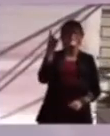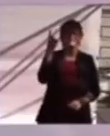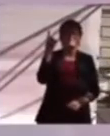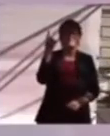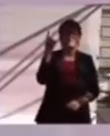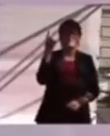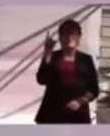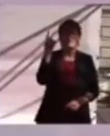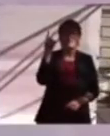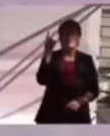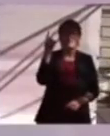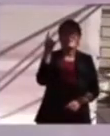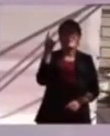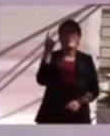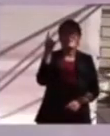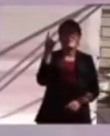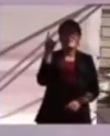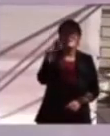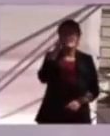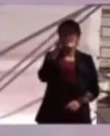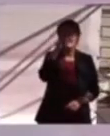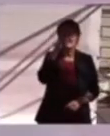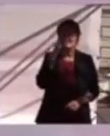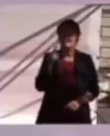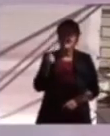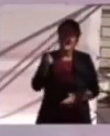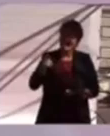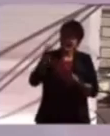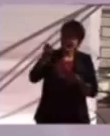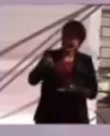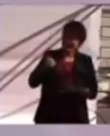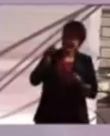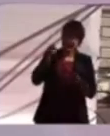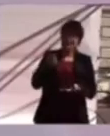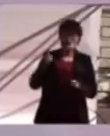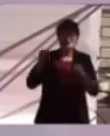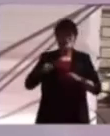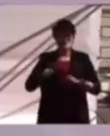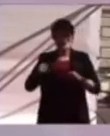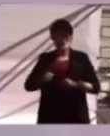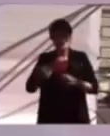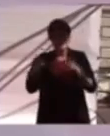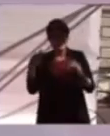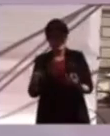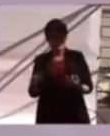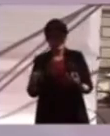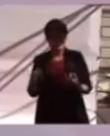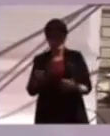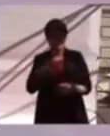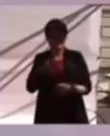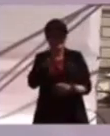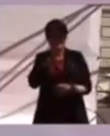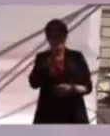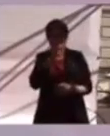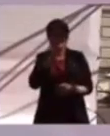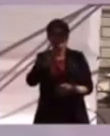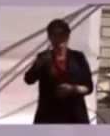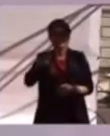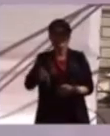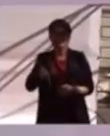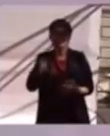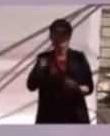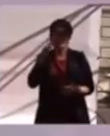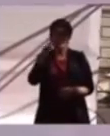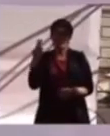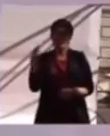anno fa non è chiaro investire nella salute e nella sicurezza anche culturalmente per me vuol dire anche questo avere questa visione poi certo